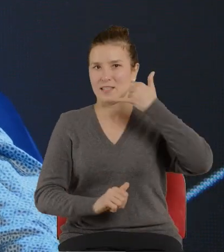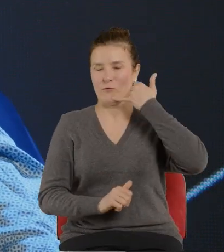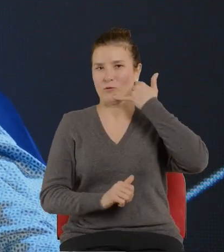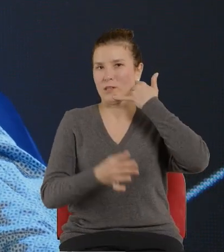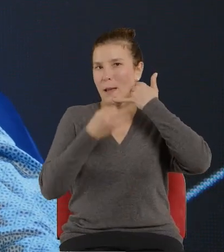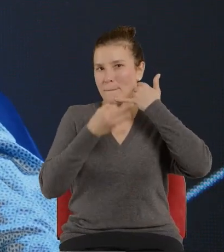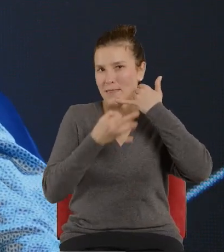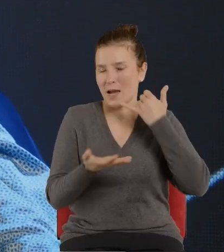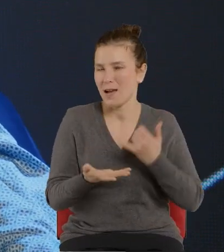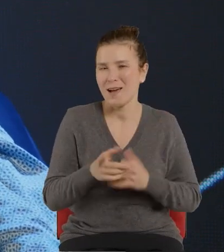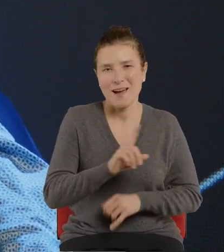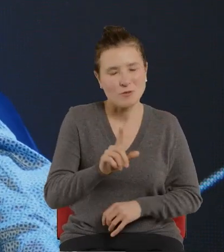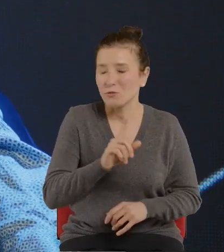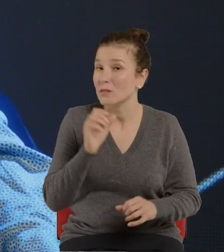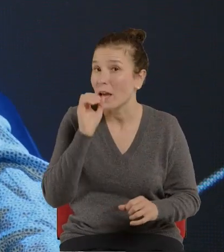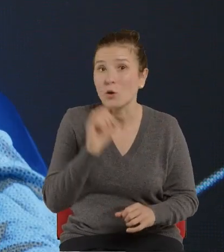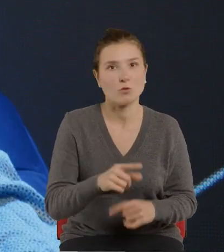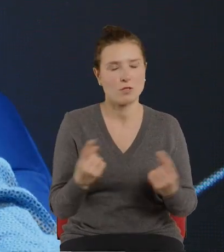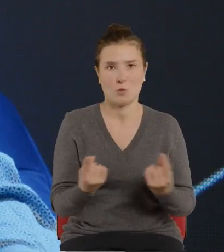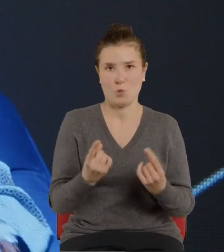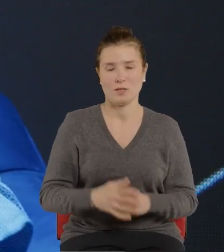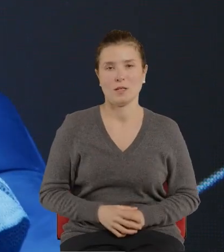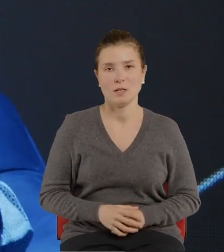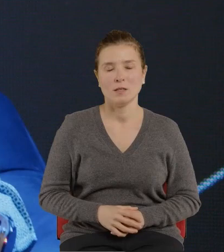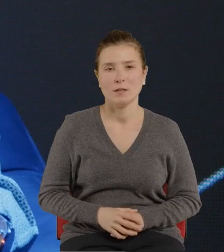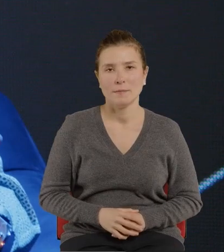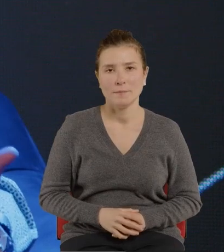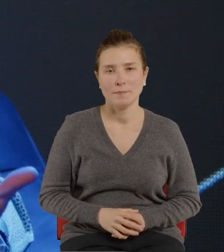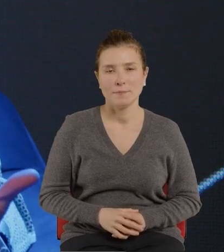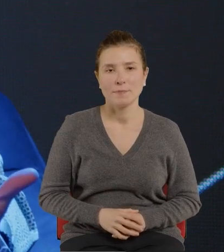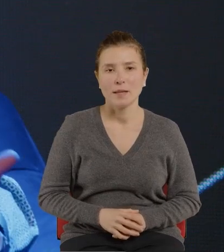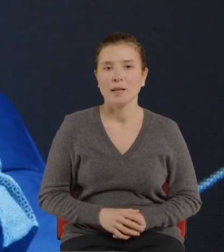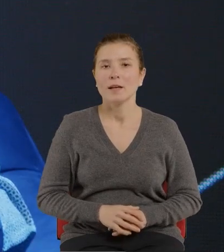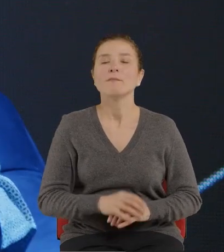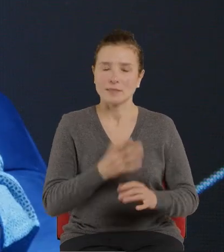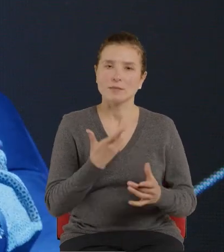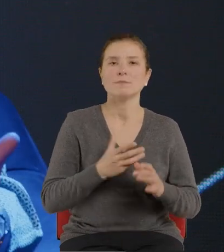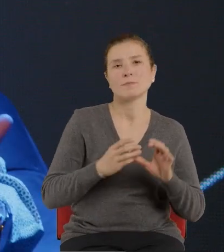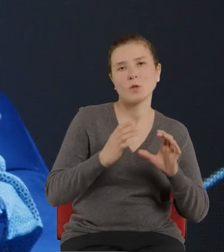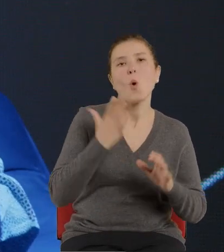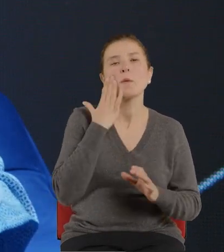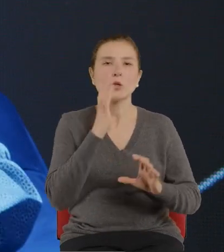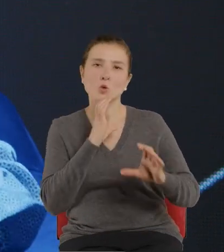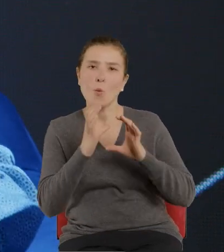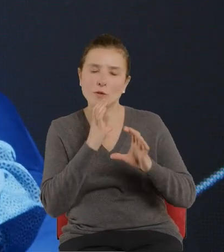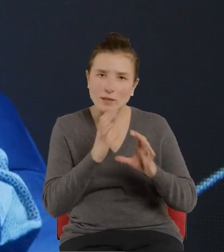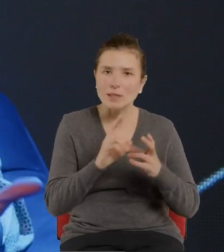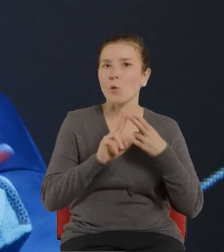jeżeli coś jest nie tak. A to chyba najgorsza rzecz, jaką można zrobić, więc ten komunikatywność